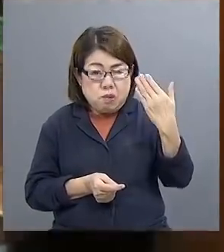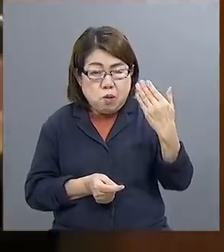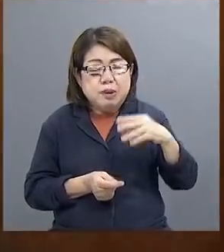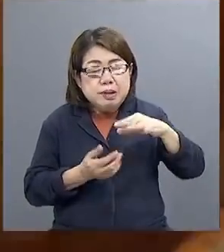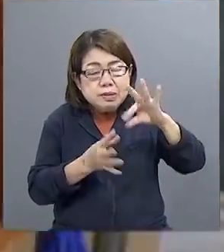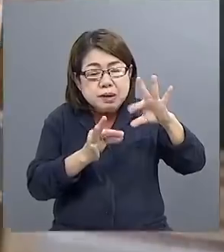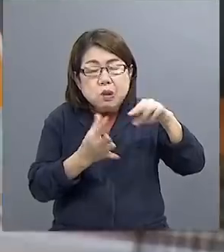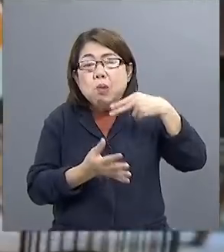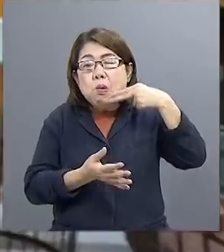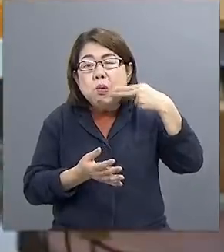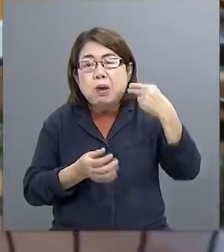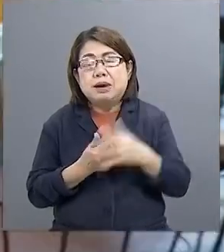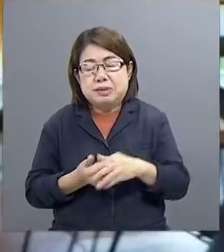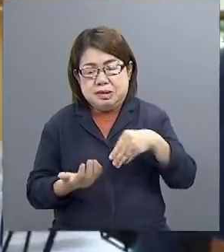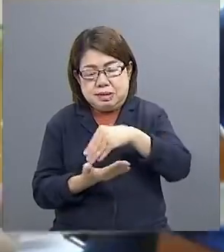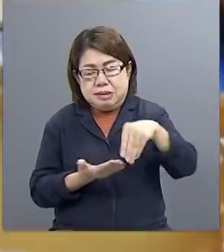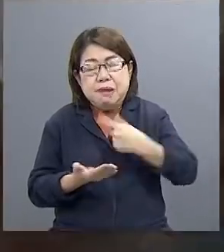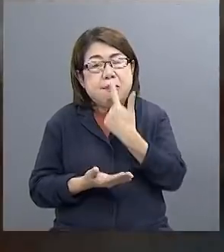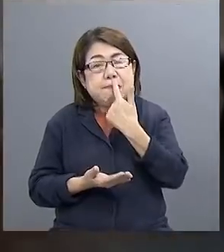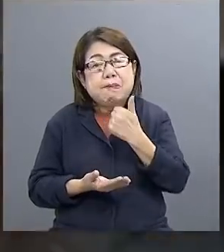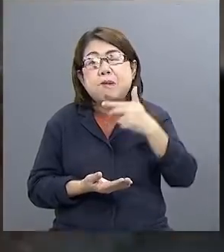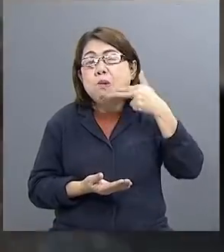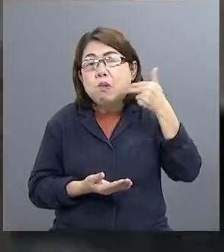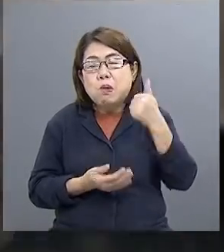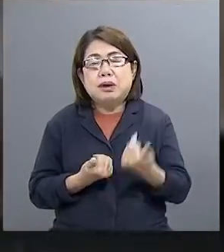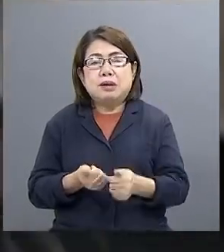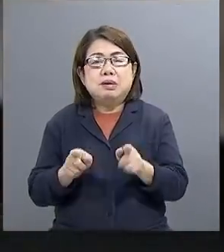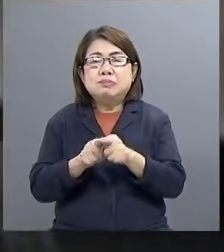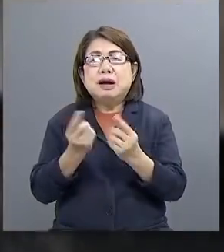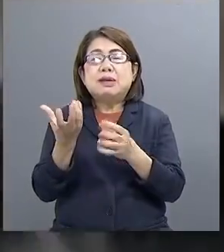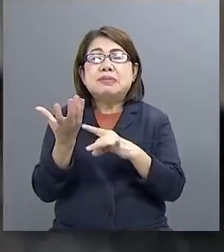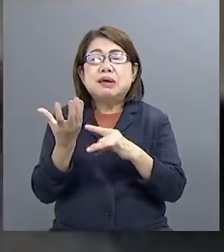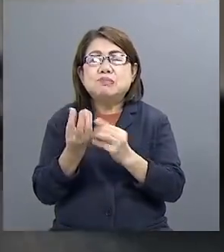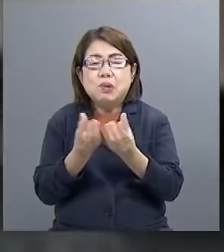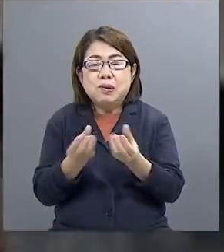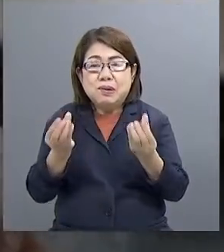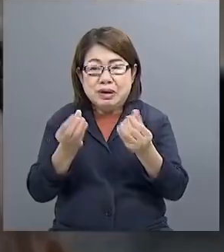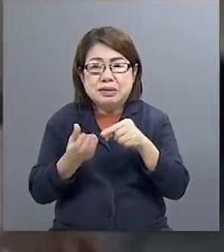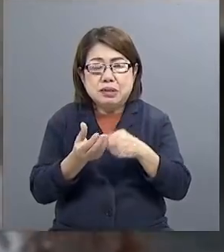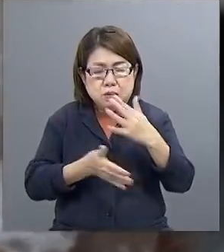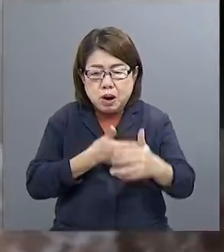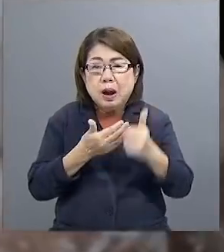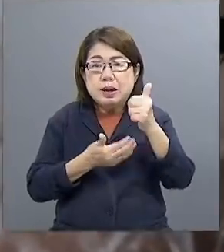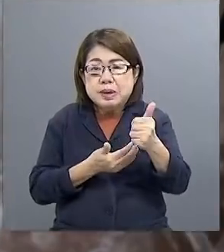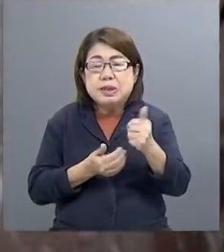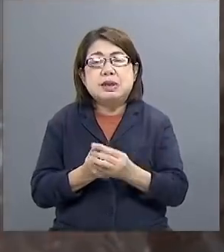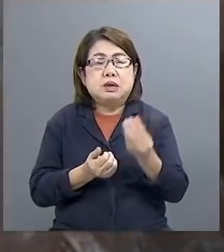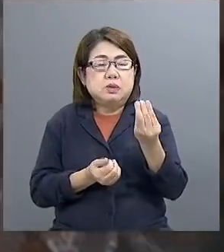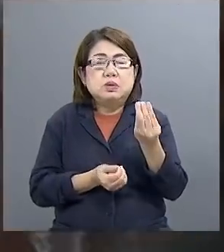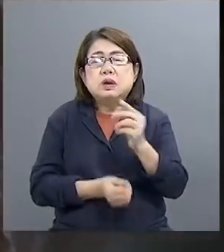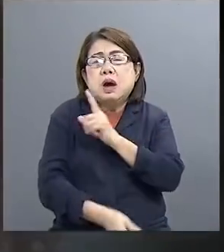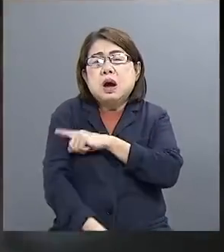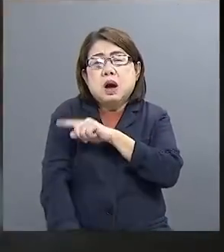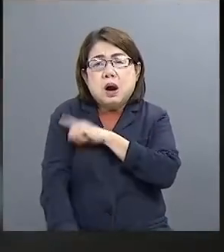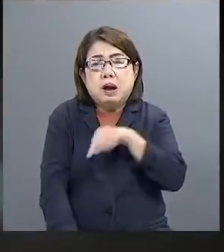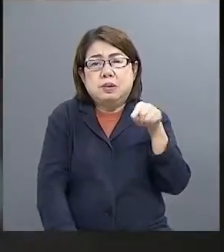แดงต่อมาเป็นโอเอวน้ำแดงแตงโมโดยที่ขายอยู่ที่สุดจะเป็นโอ้เอ๋วลูกชกลอยแก้วได้รับการ